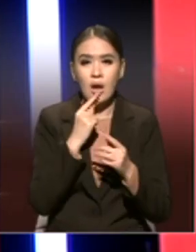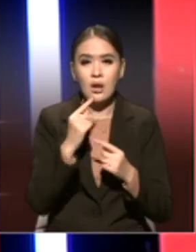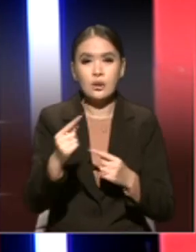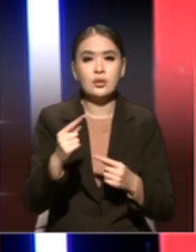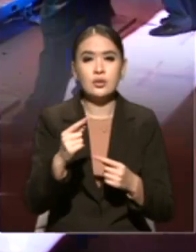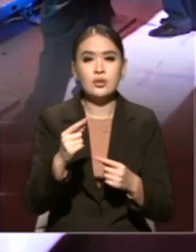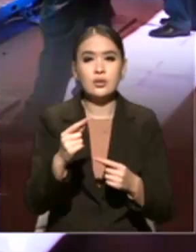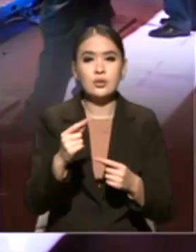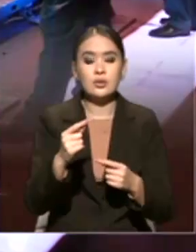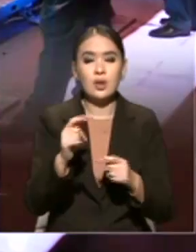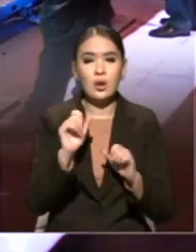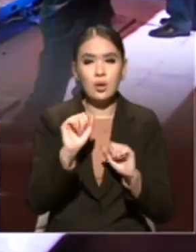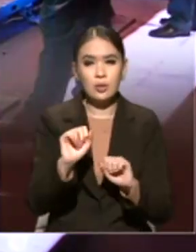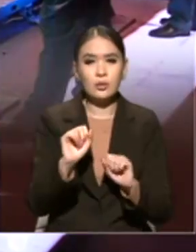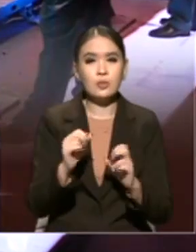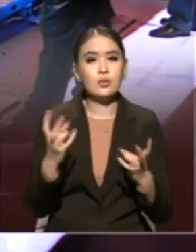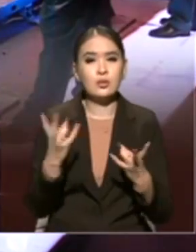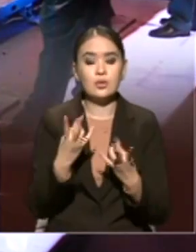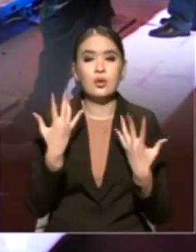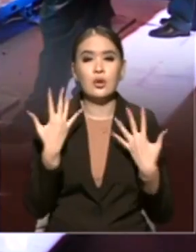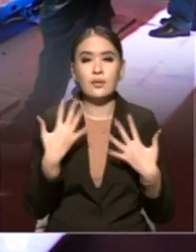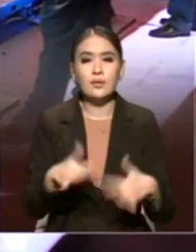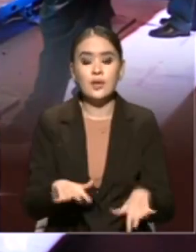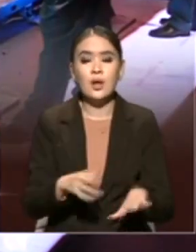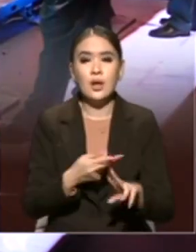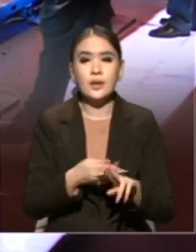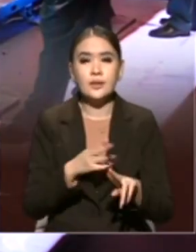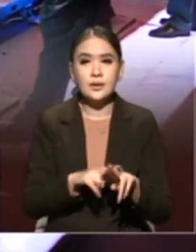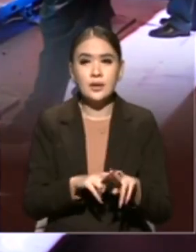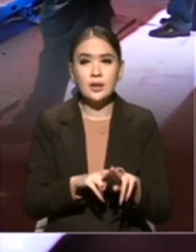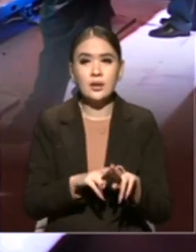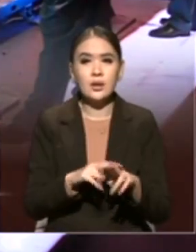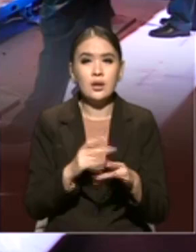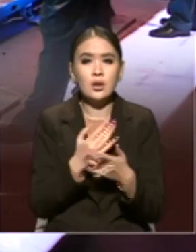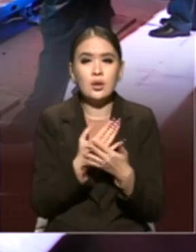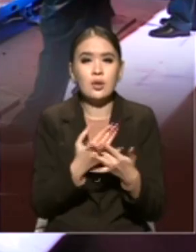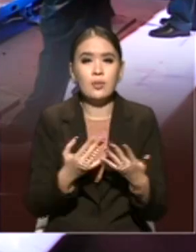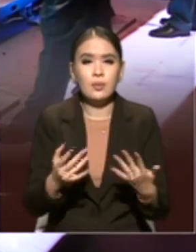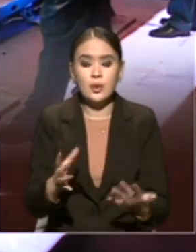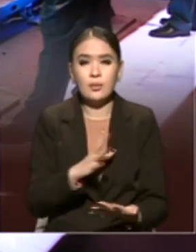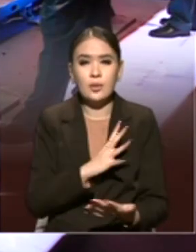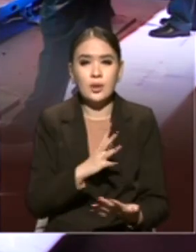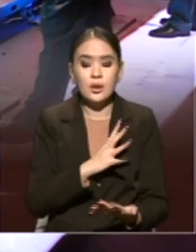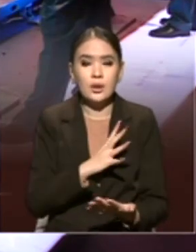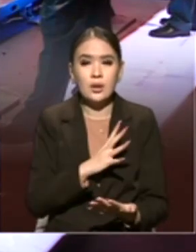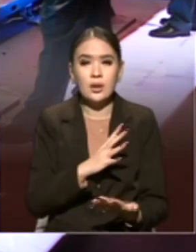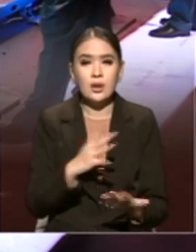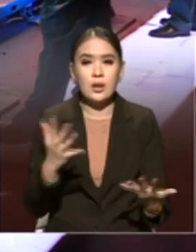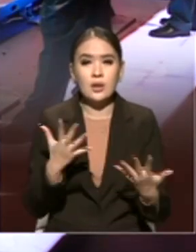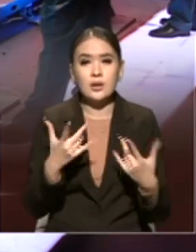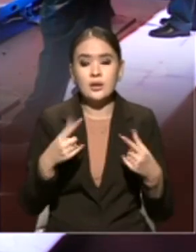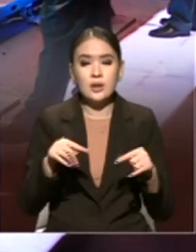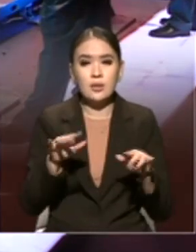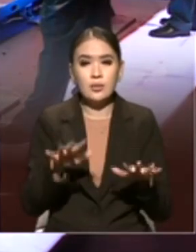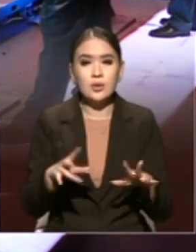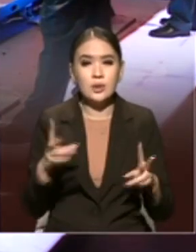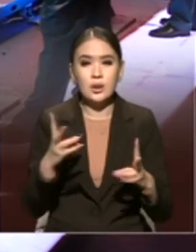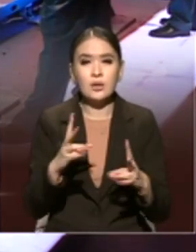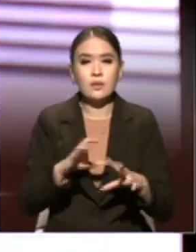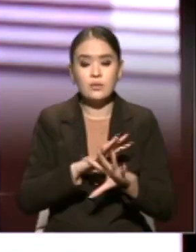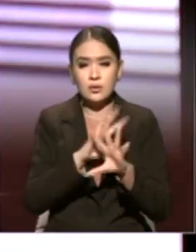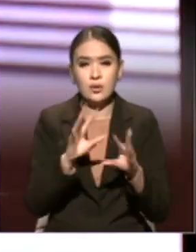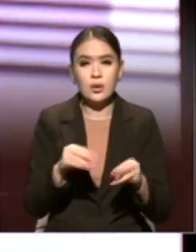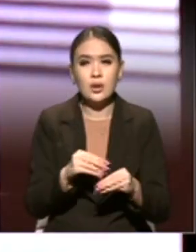Оқу орындарында, мысалы оқу орындарында болсын, қару күштерінде болсын, студенттік кафедрада болсын. Мен ойлаймын, все-таки ұлттық